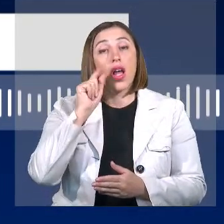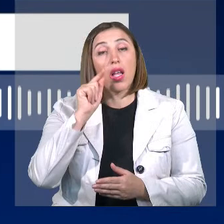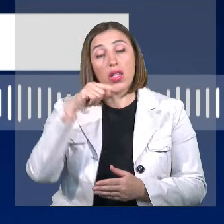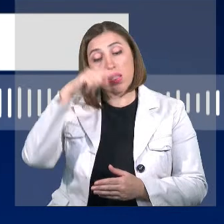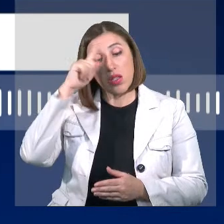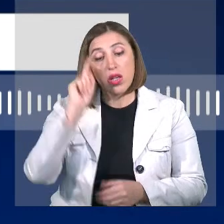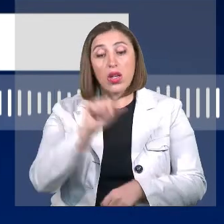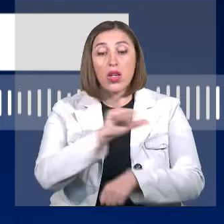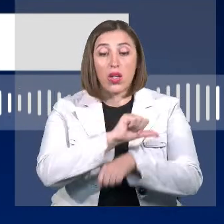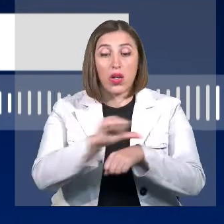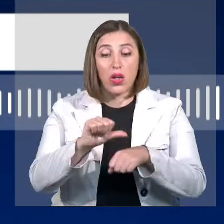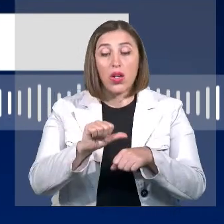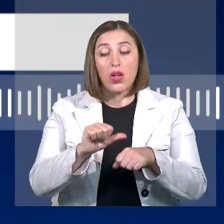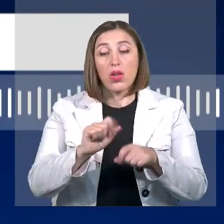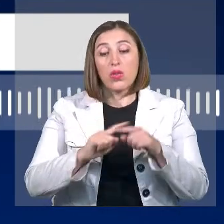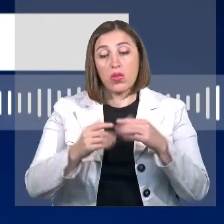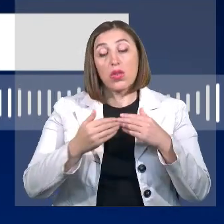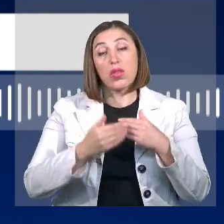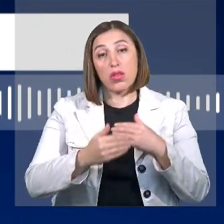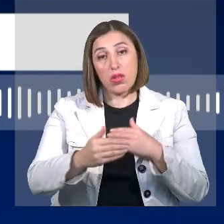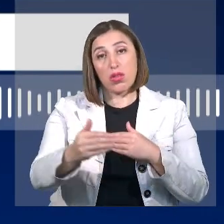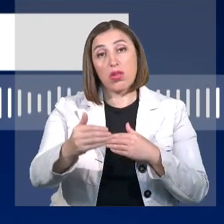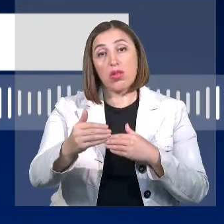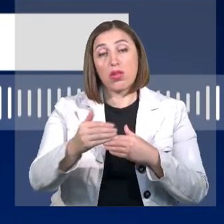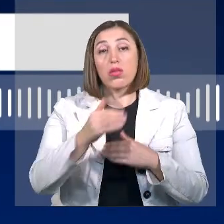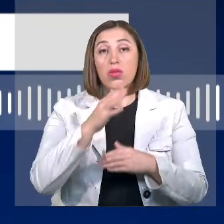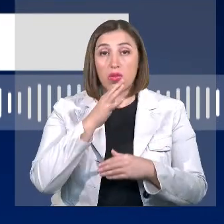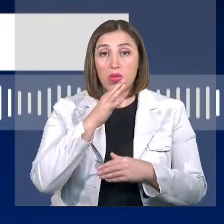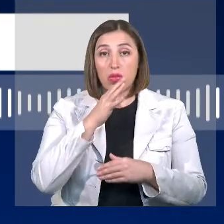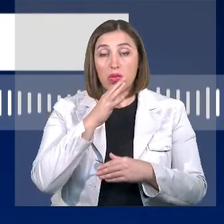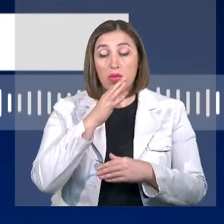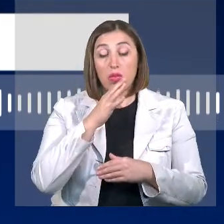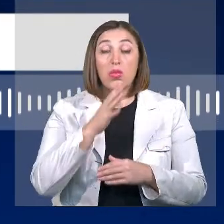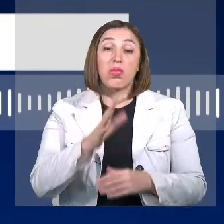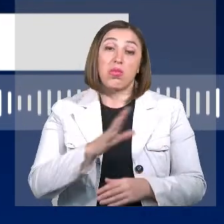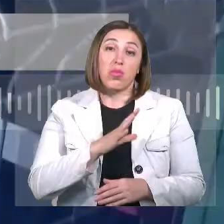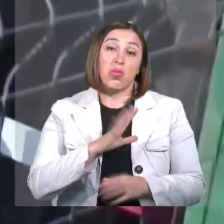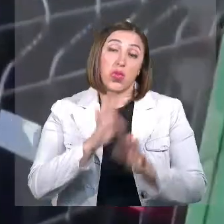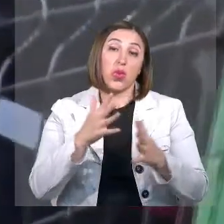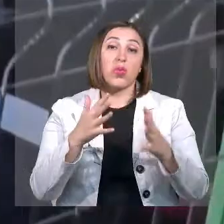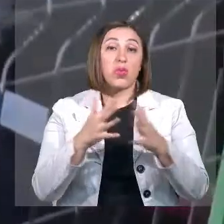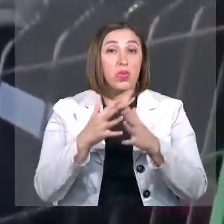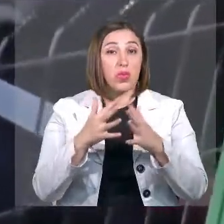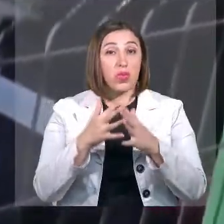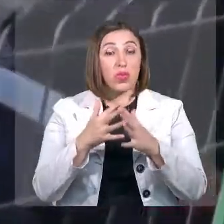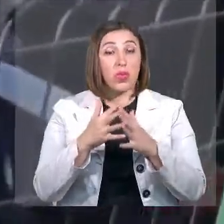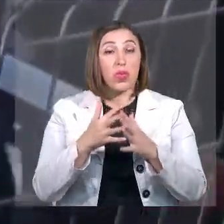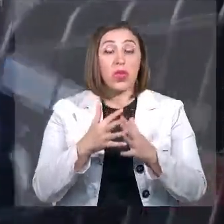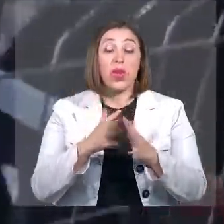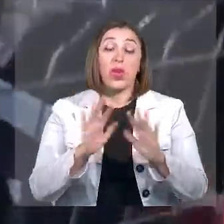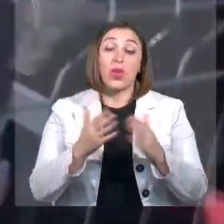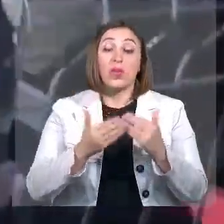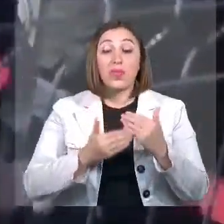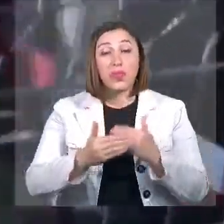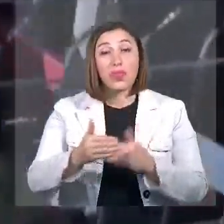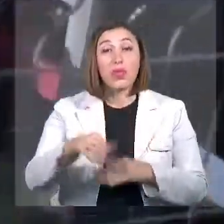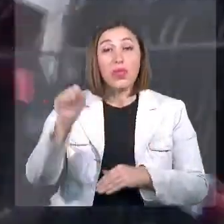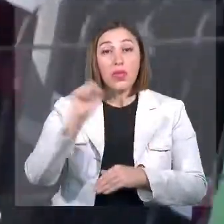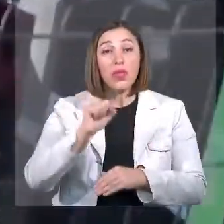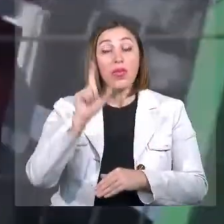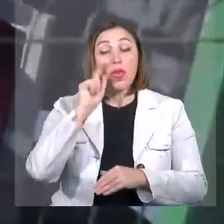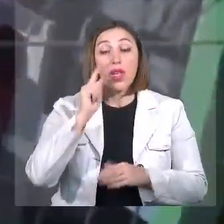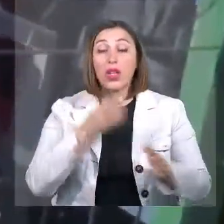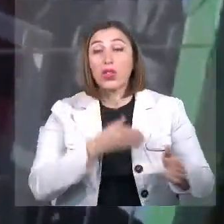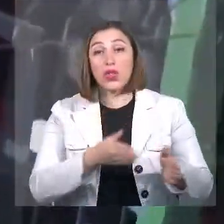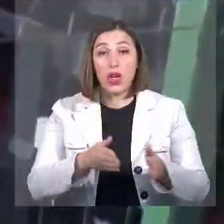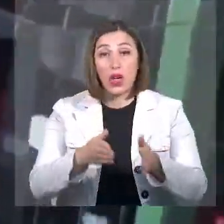սահմանին մոտակա ամիսների ընթացքում նմանատիպ հավանականություն կա։ Հնարավոր է, որ առաջիկա օրերին Արցախը Հայաստանին